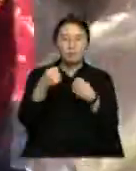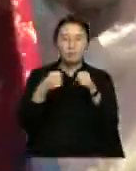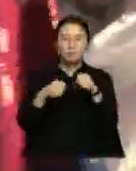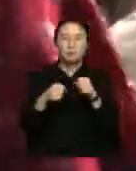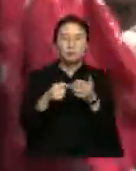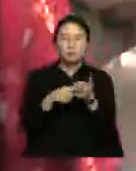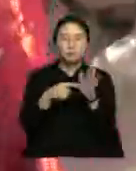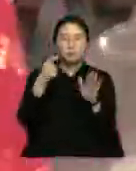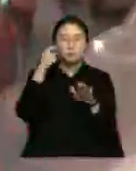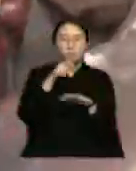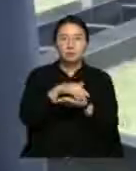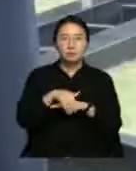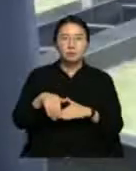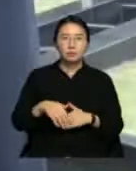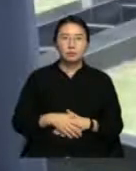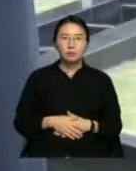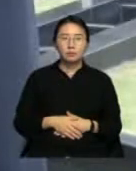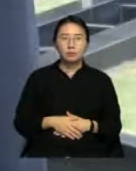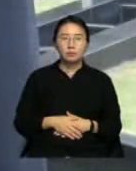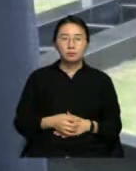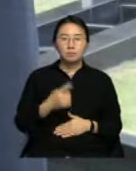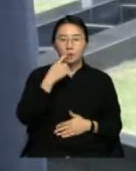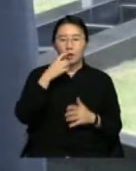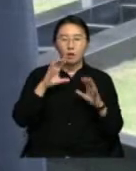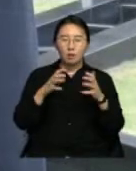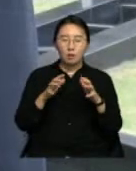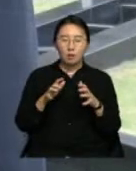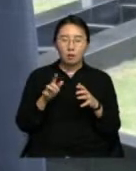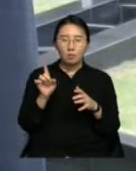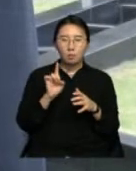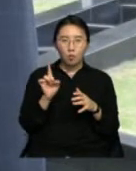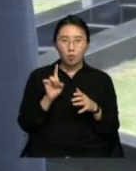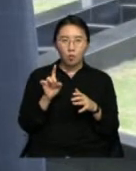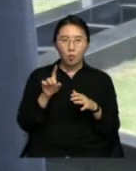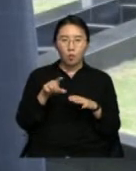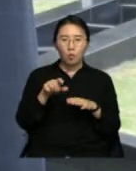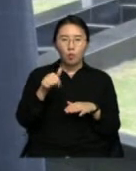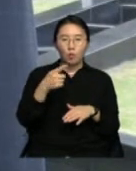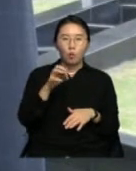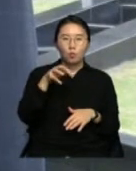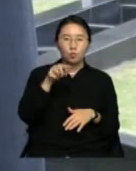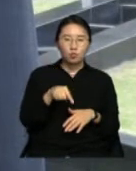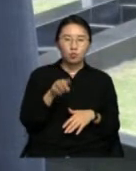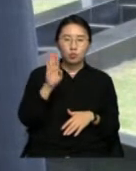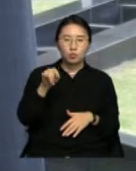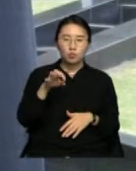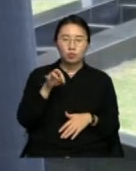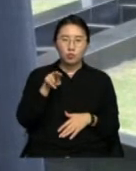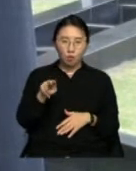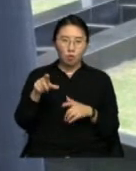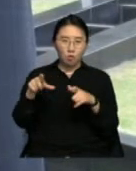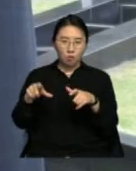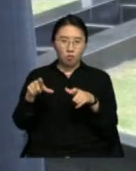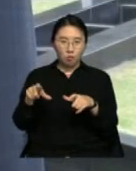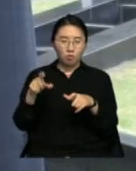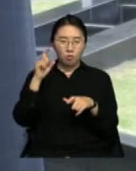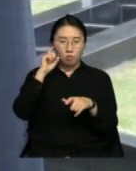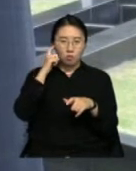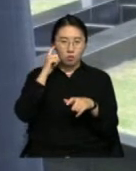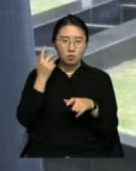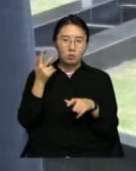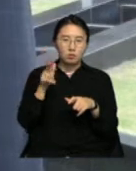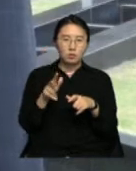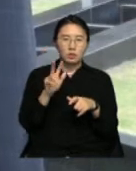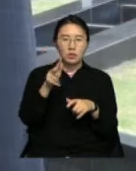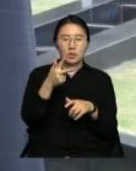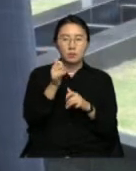선보일 예정입니다. 백제 하면은 대부분이 공주 부여를 떠올립니다. 하지만 백제 700년